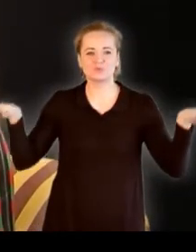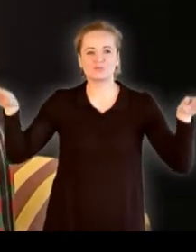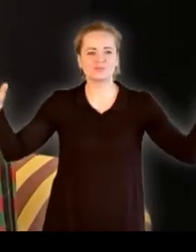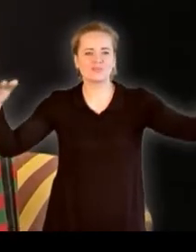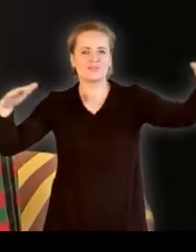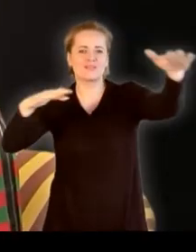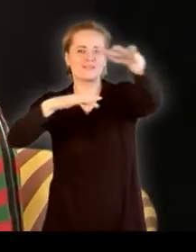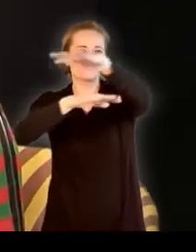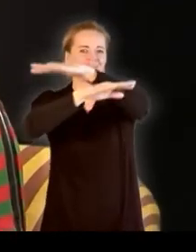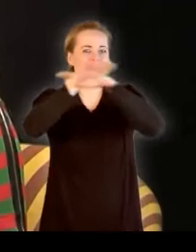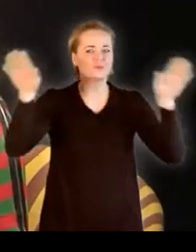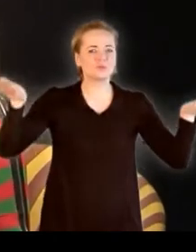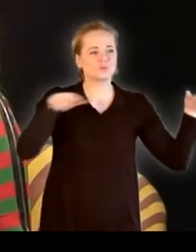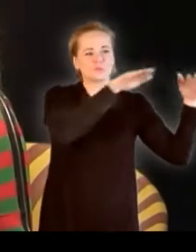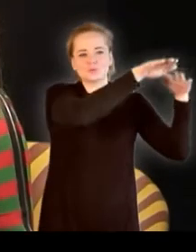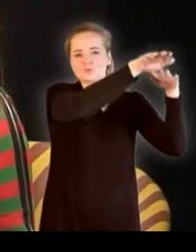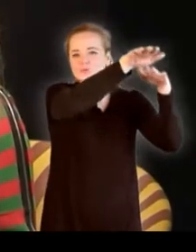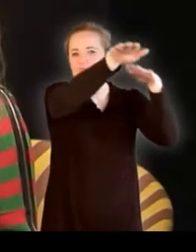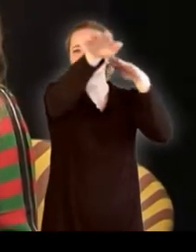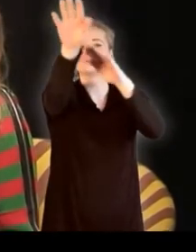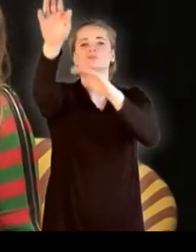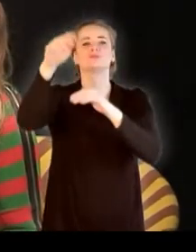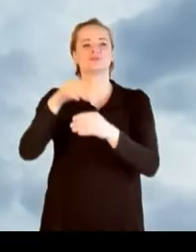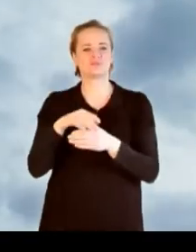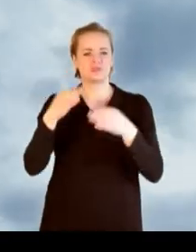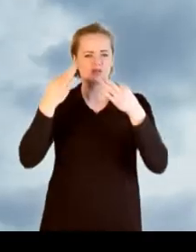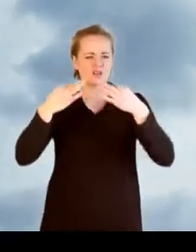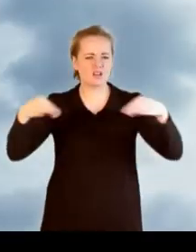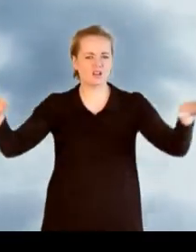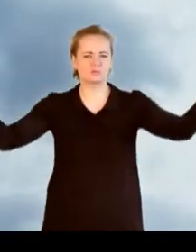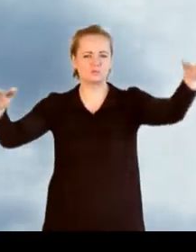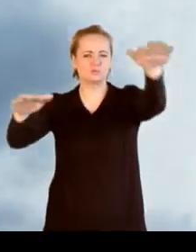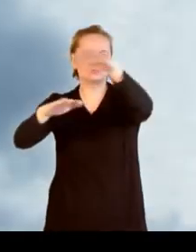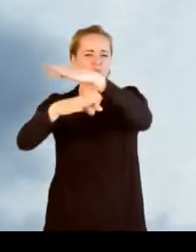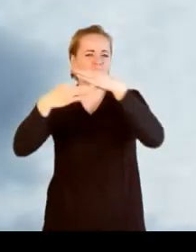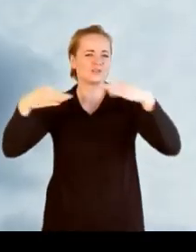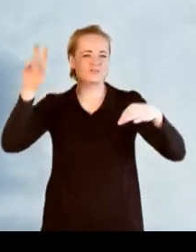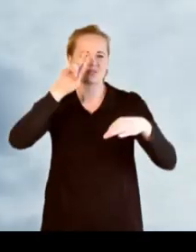take būtų visiška tvarka. Tai